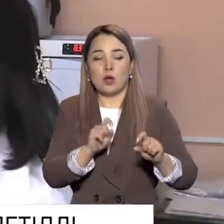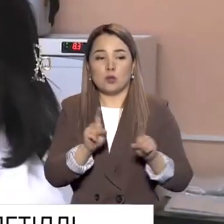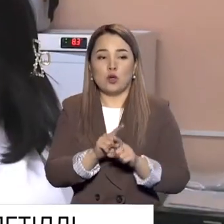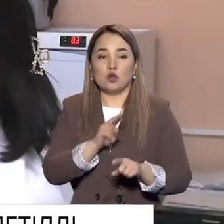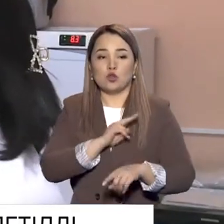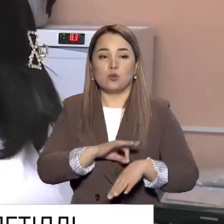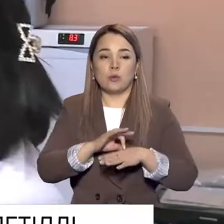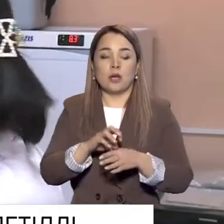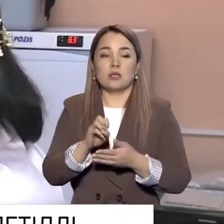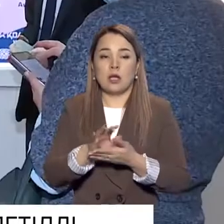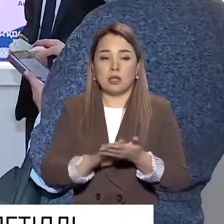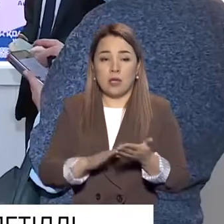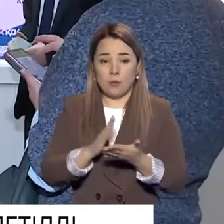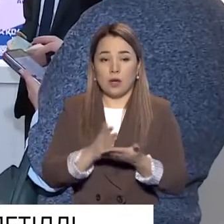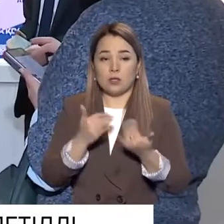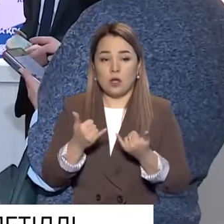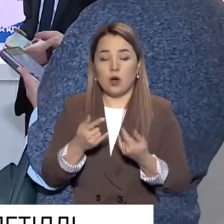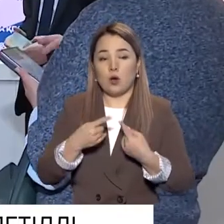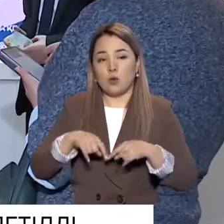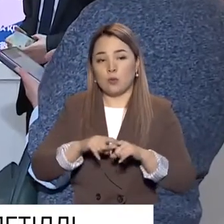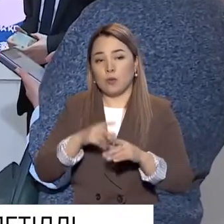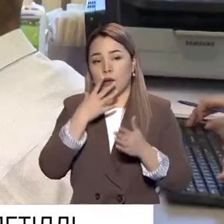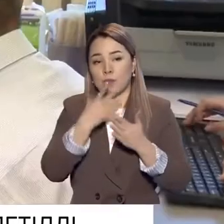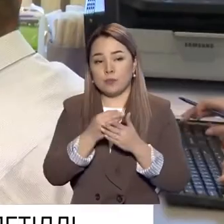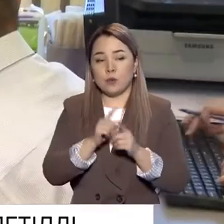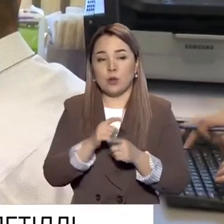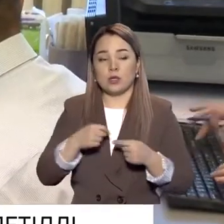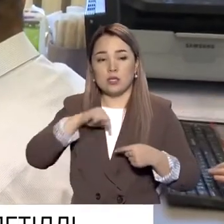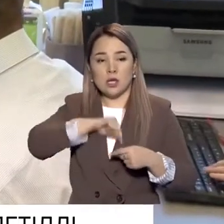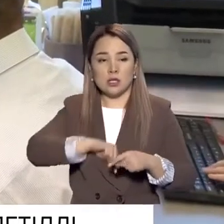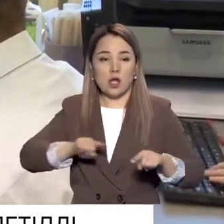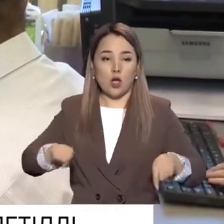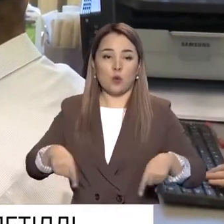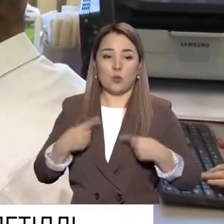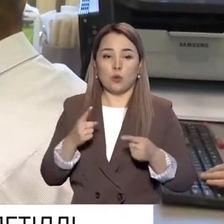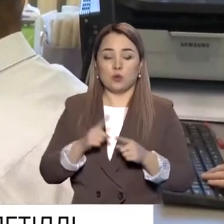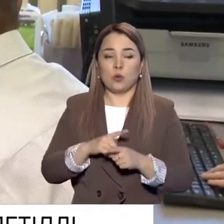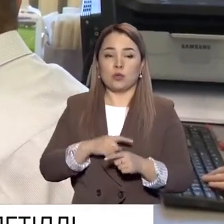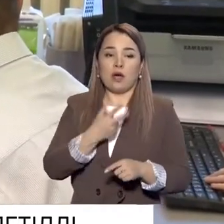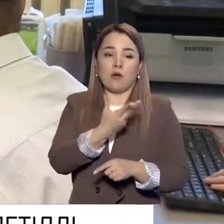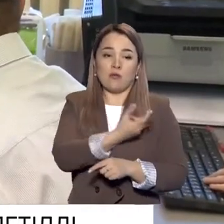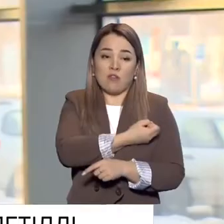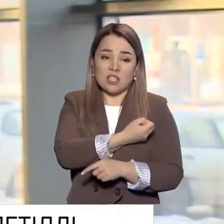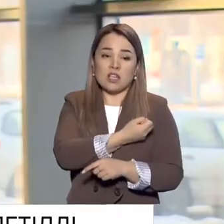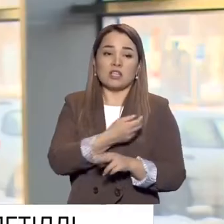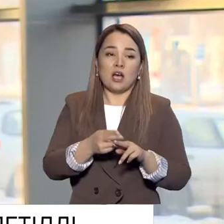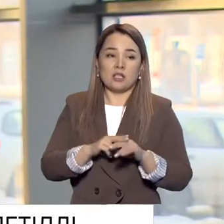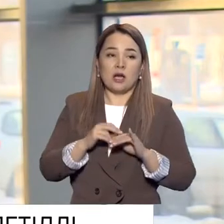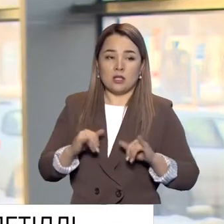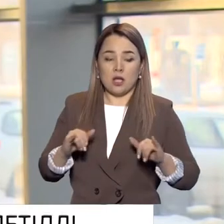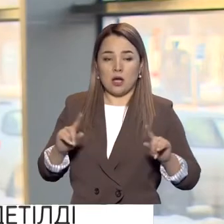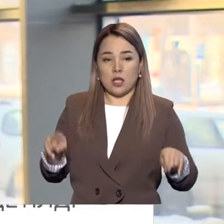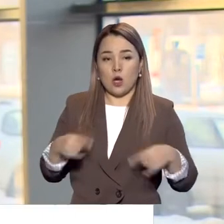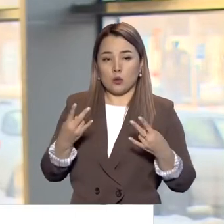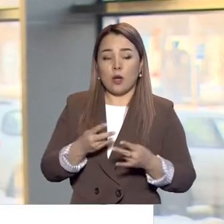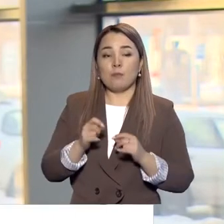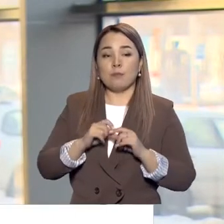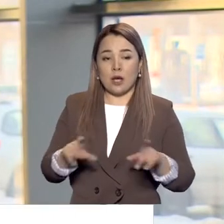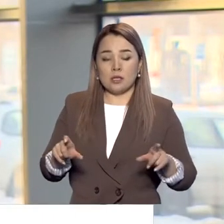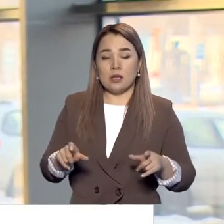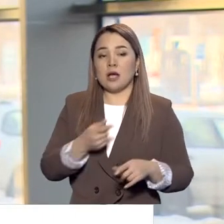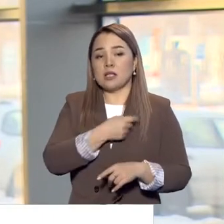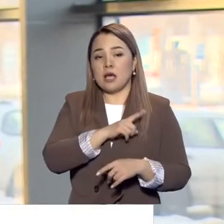жүріп жатыр. Премьер ұжымдық иммунитет қалыптастыру үшін вакциналау қарқынын күшейту қажет деді. Сондай-ақ, мектептерде